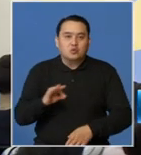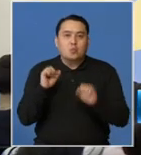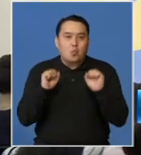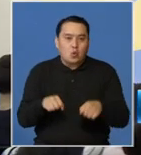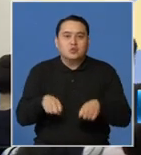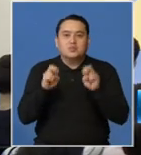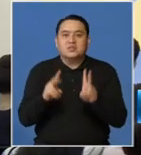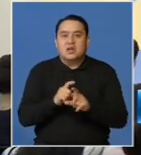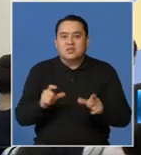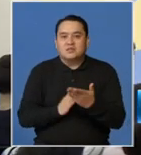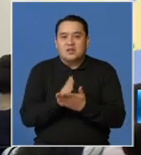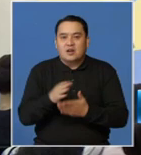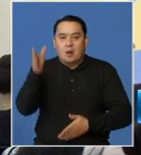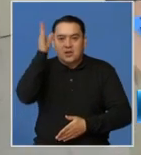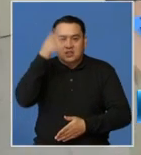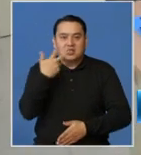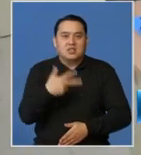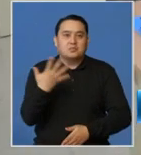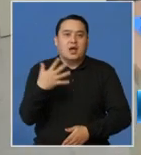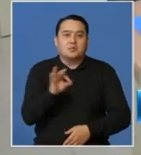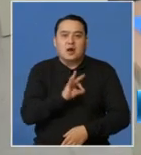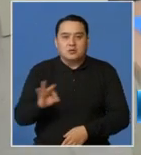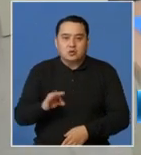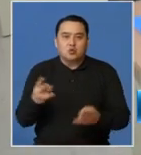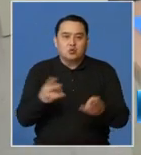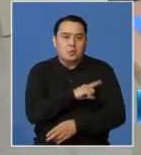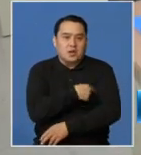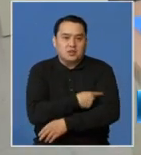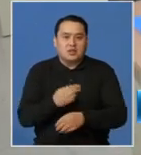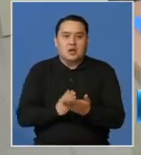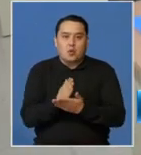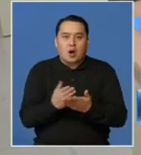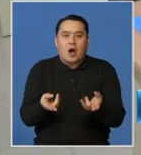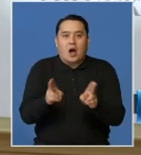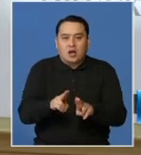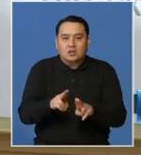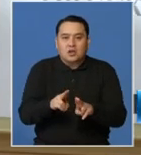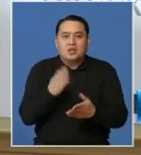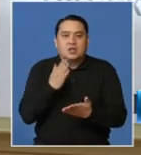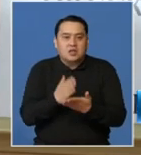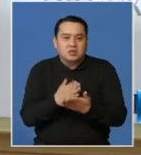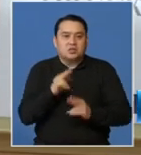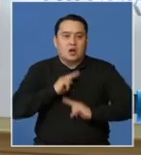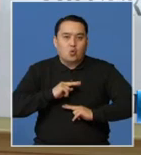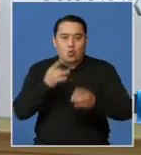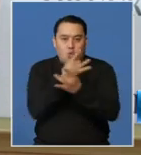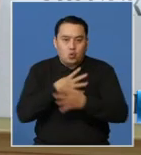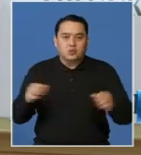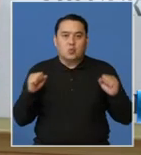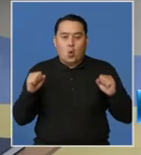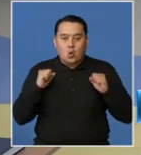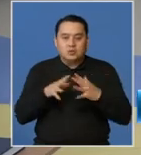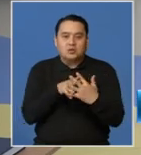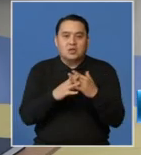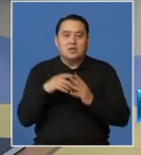могут специалисты в сфере образования. 35% приходится на медработников. Остальная часть предусмотрена для сотрудников культуры,